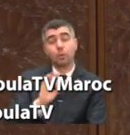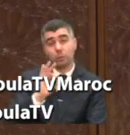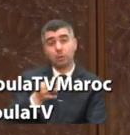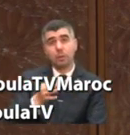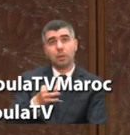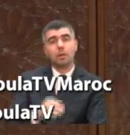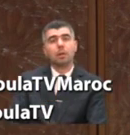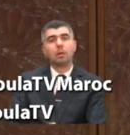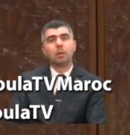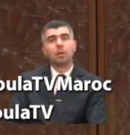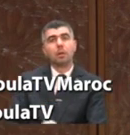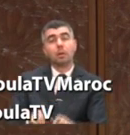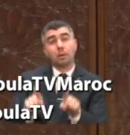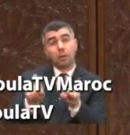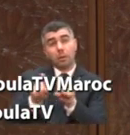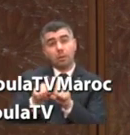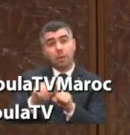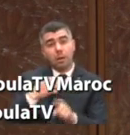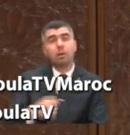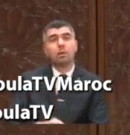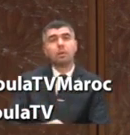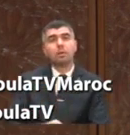تنأكد انه